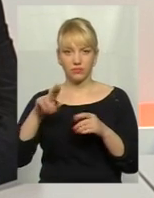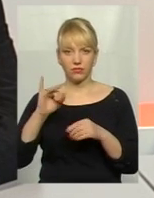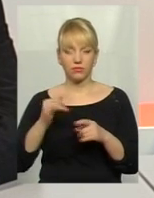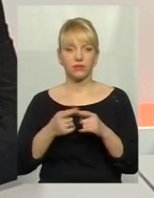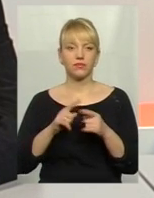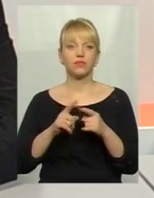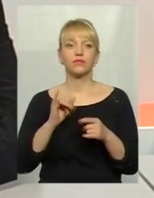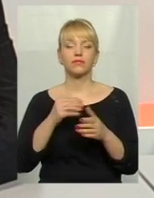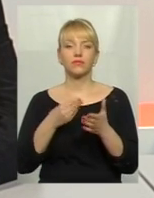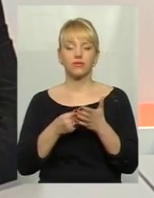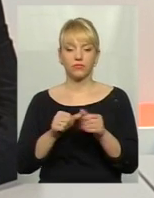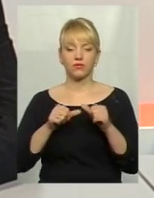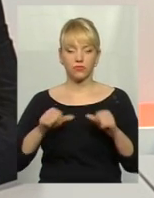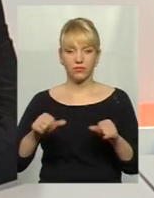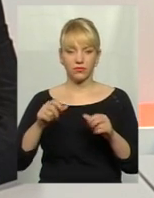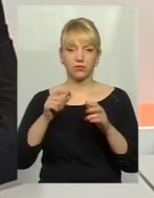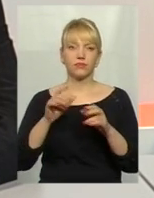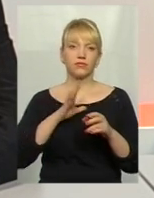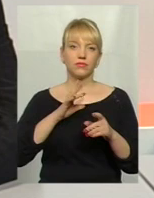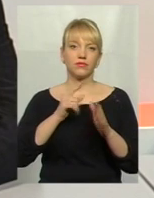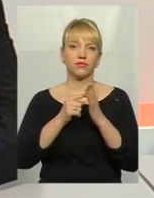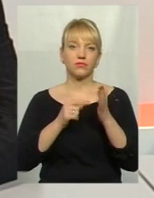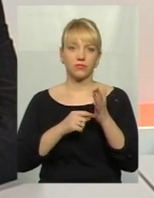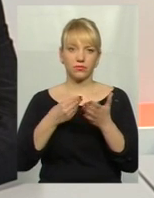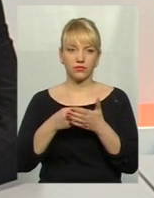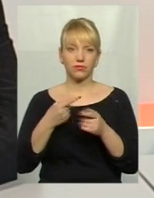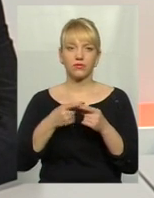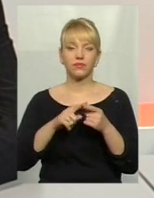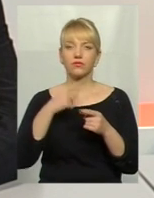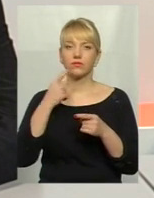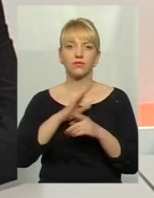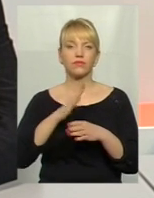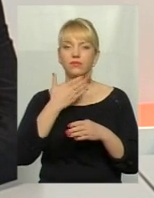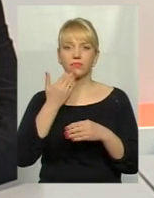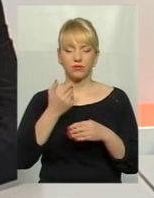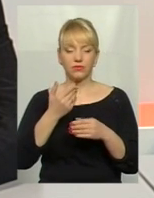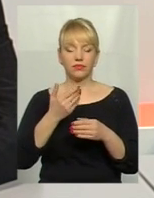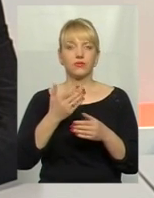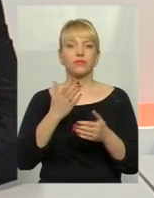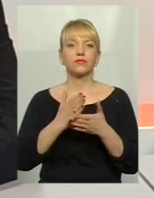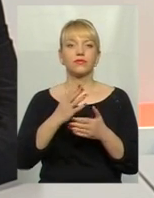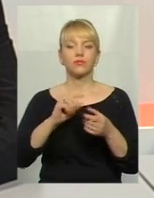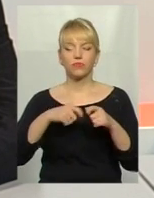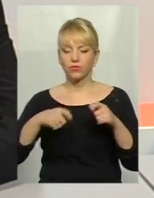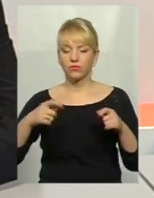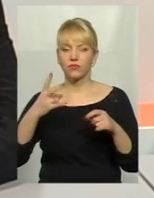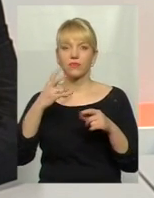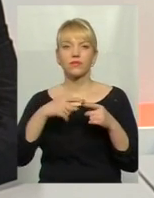рада, бюджетна комісія засідала з розподілом бюджету. Це говорить не про те, що є бюрократія, а про те, що є багато дуже зацікавлених